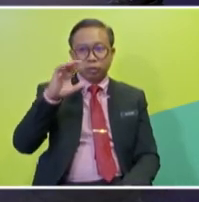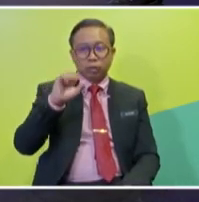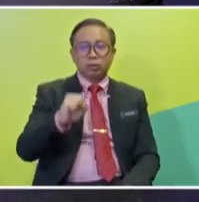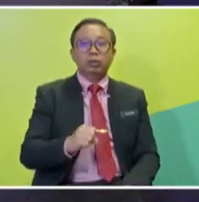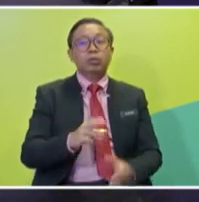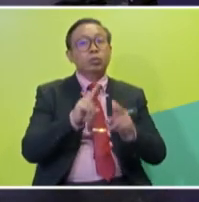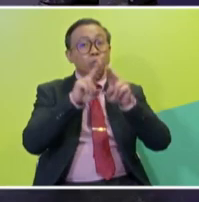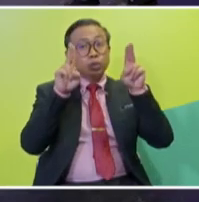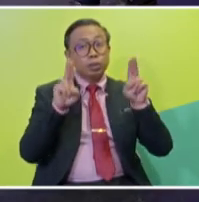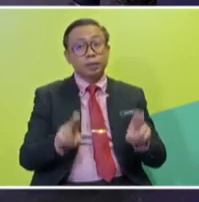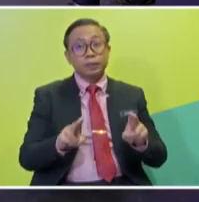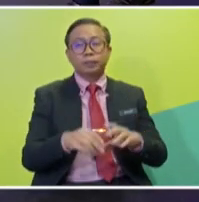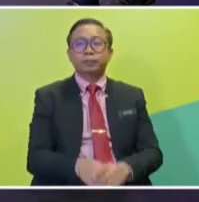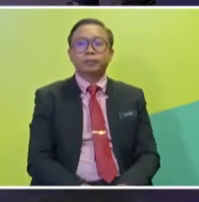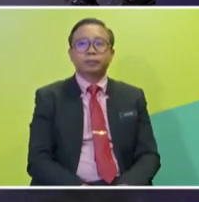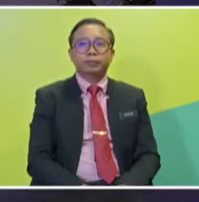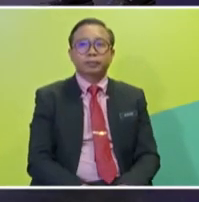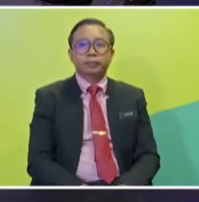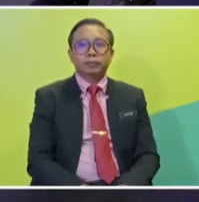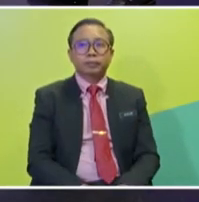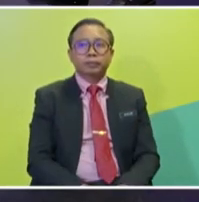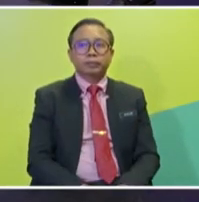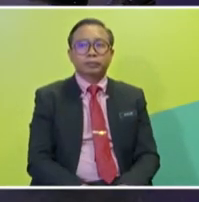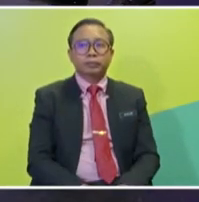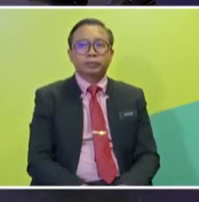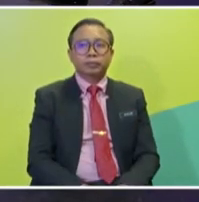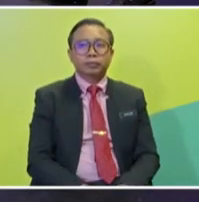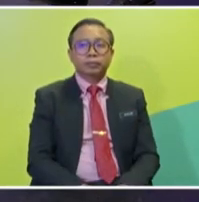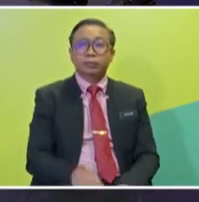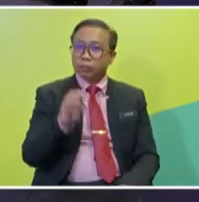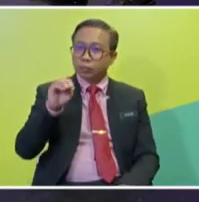sebelah kiri kita Oke berhati-hati